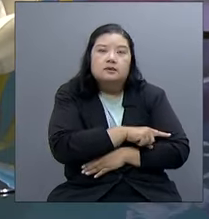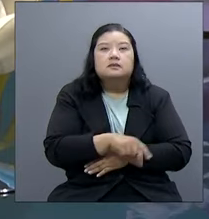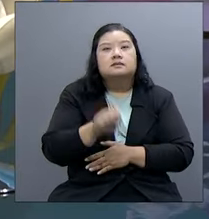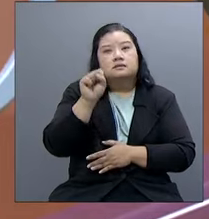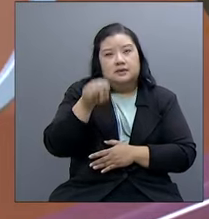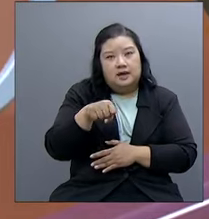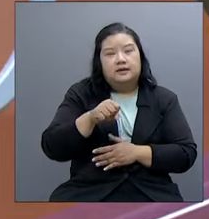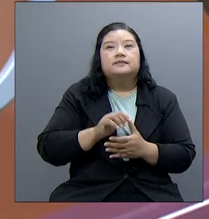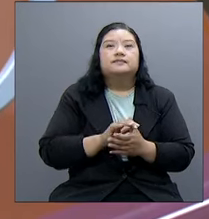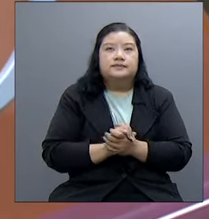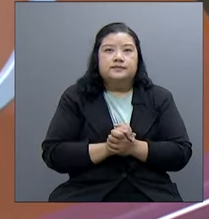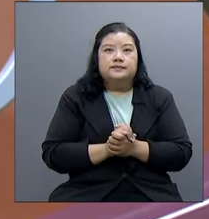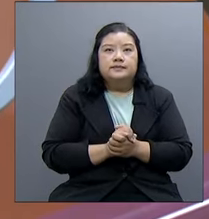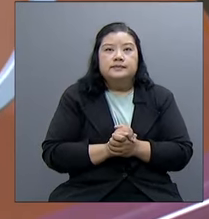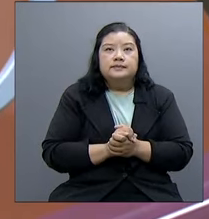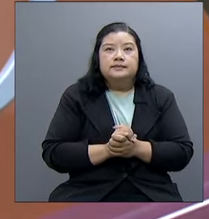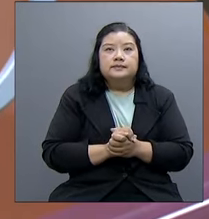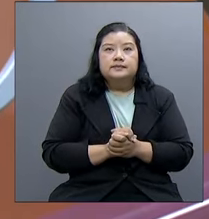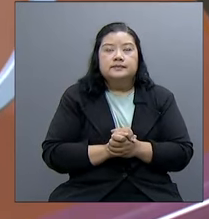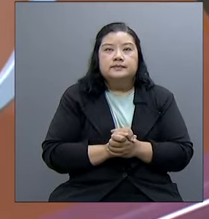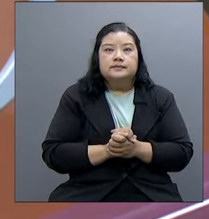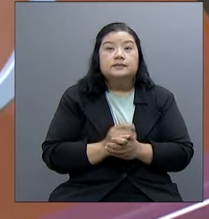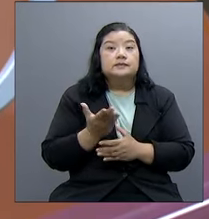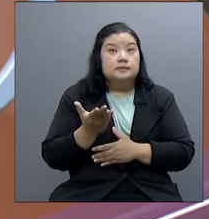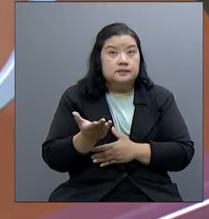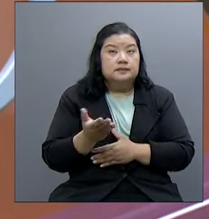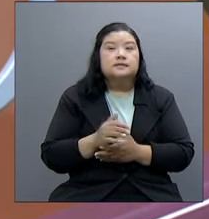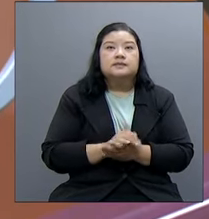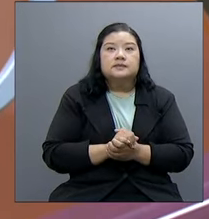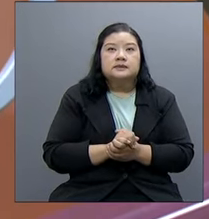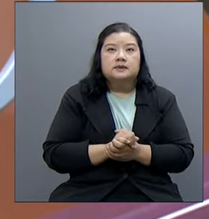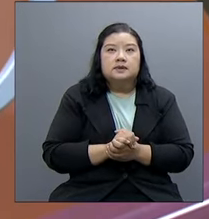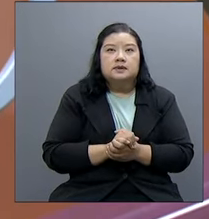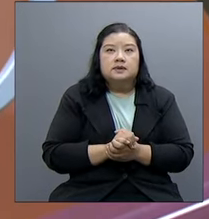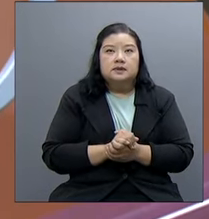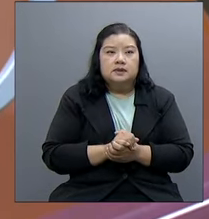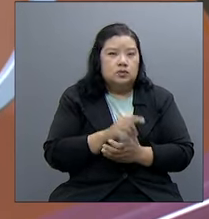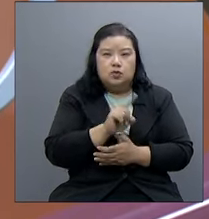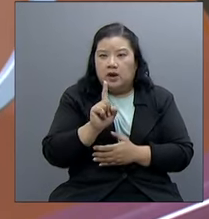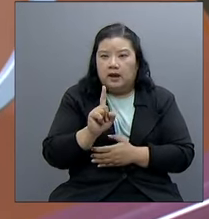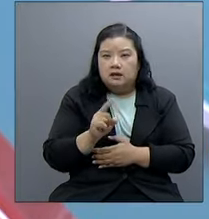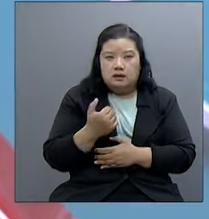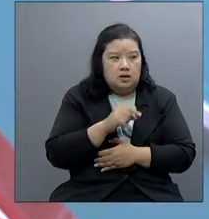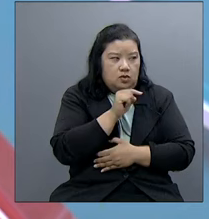envisioned 3ส น meistท ค่ะ จิง